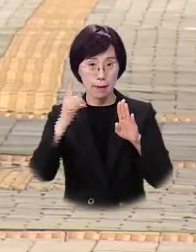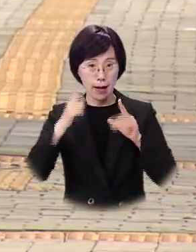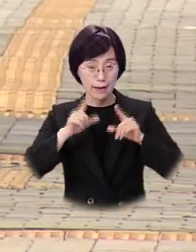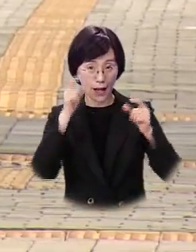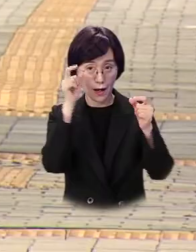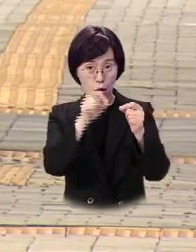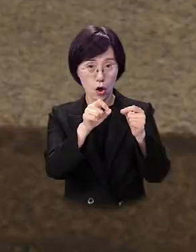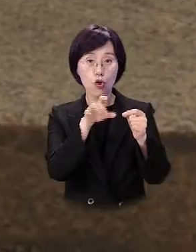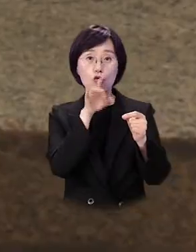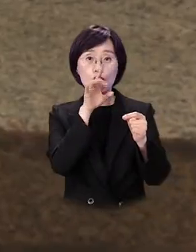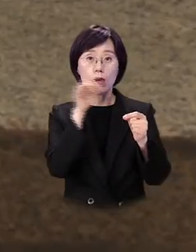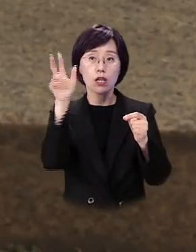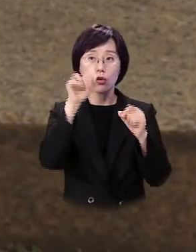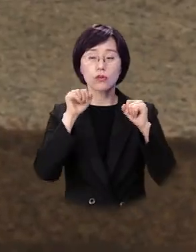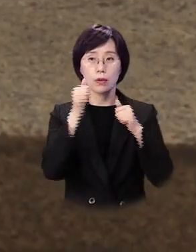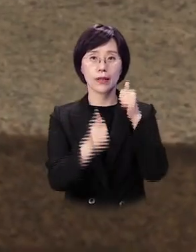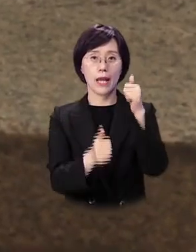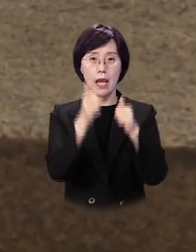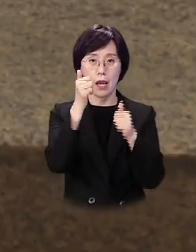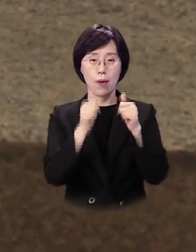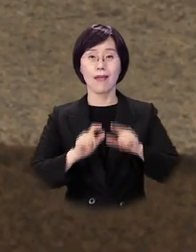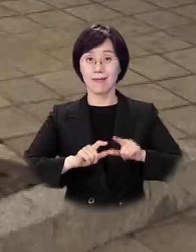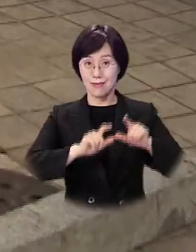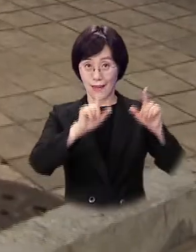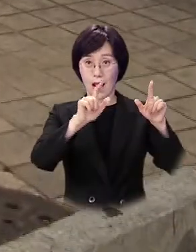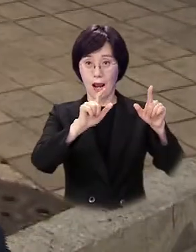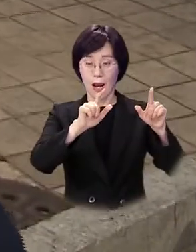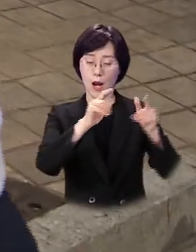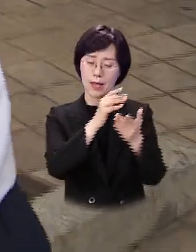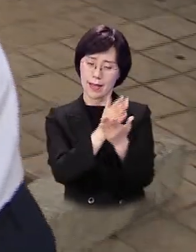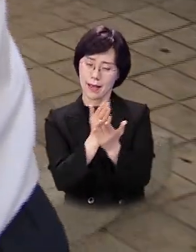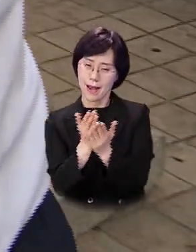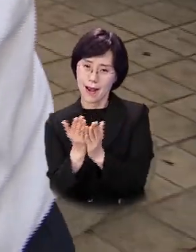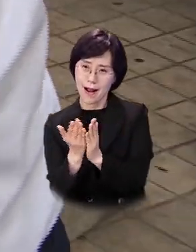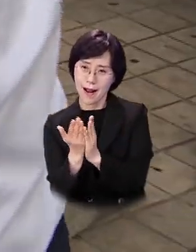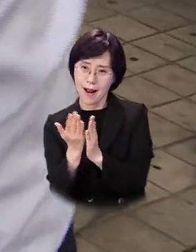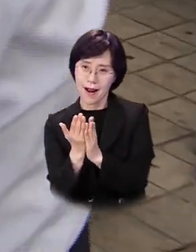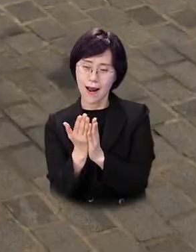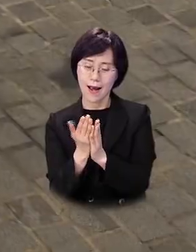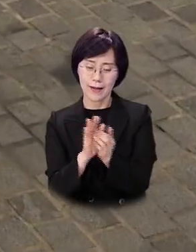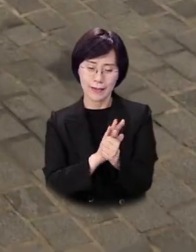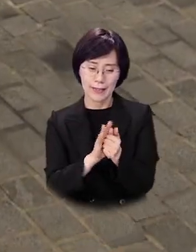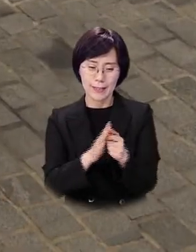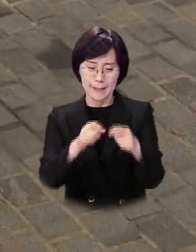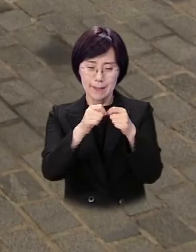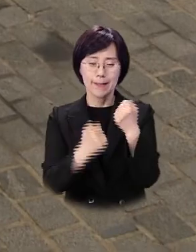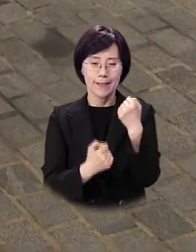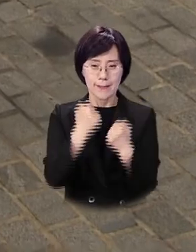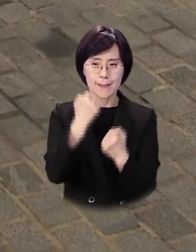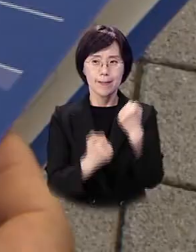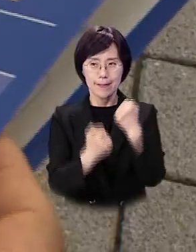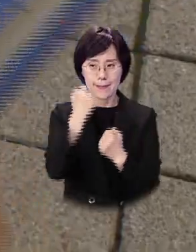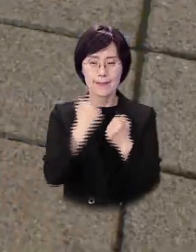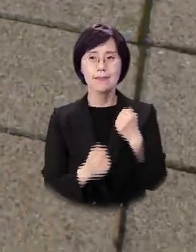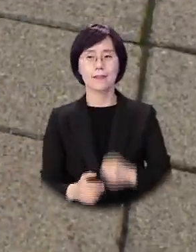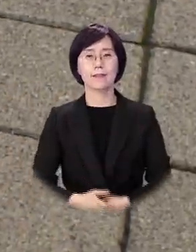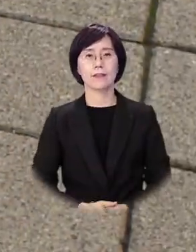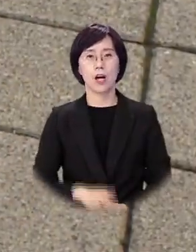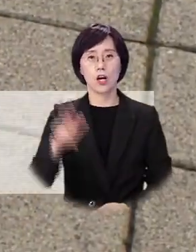앞으로 다가온 구미 전국체육대회 일정과 체전 이모저모를 친절하고 상세하게 설명합니다.